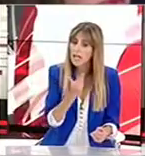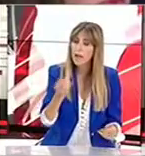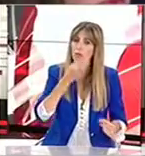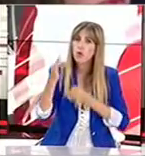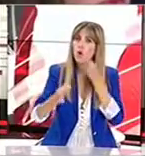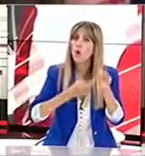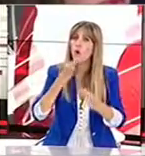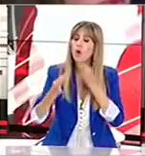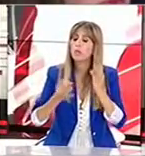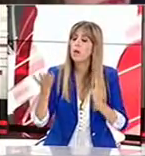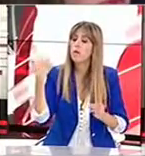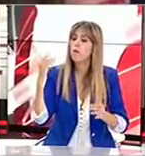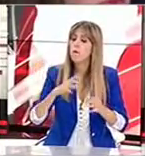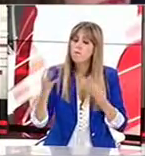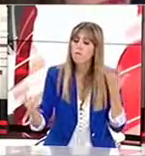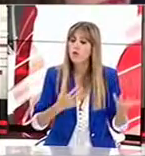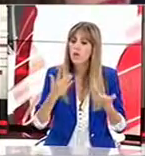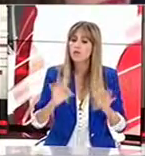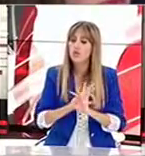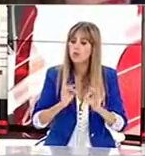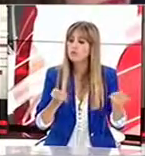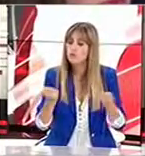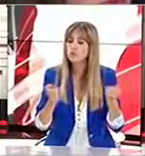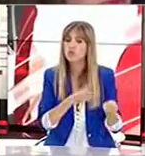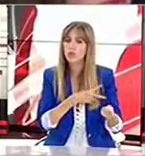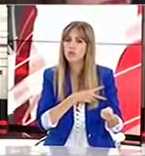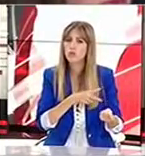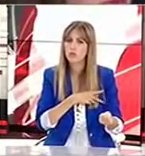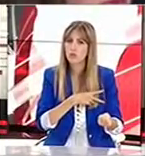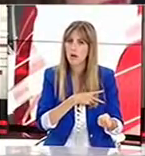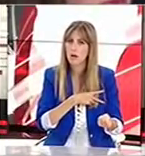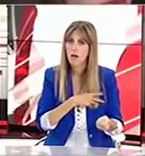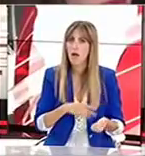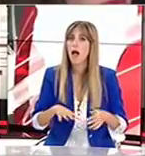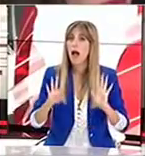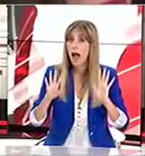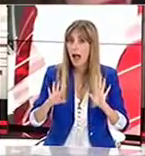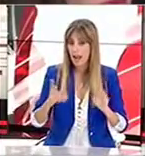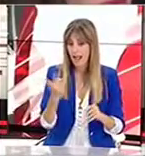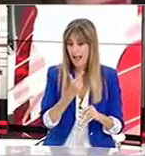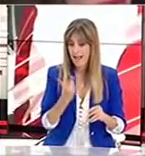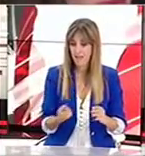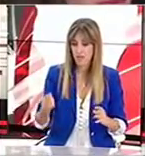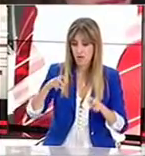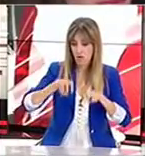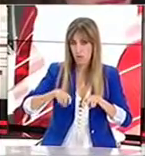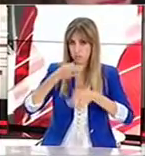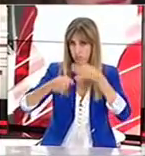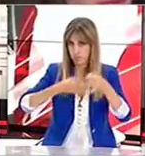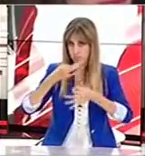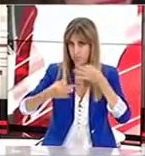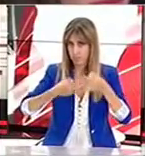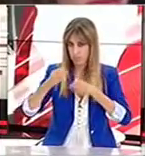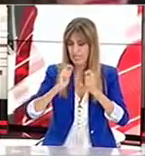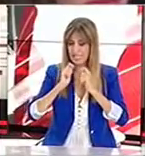δηλώσεις ήταν ο λόγος που λίγες ώρες μετά, μία μέρα μετά, συγκαλέσατε ένα Υπουργικό Συμβούλιο και πήρατε